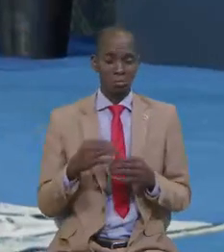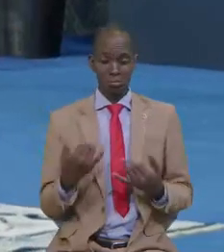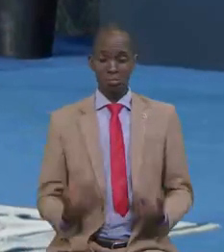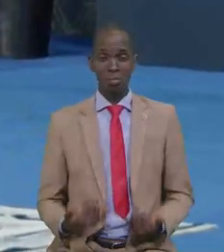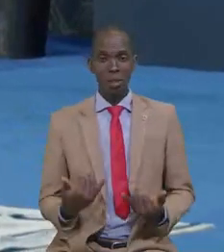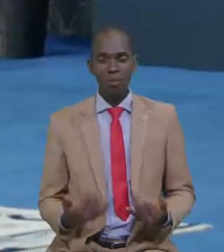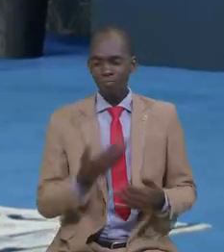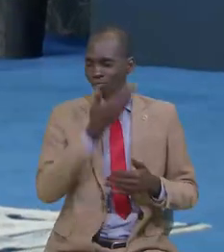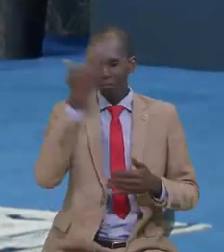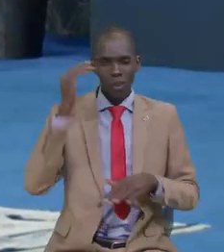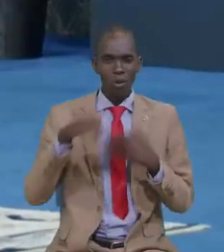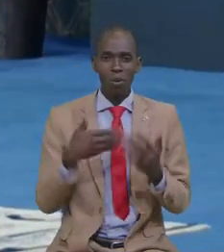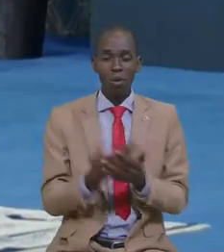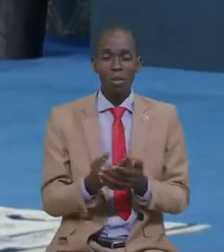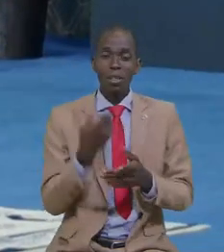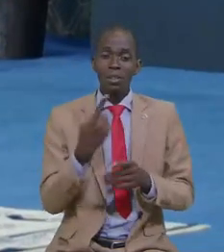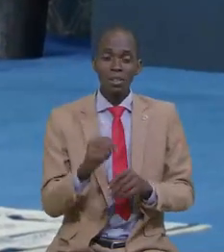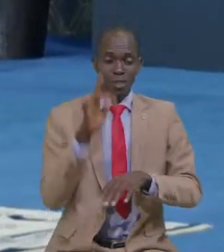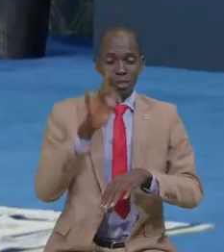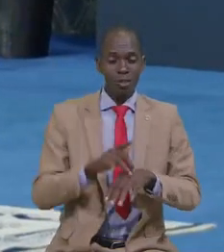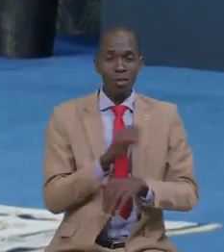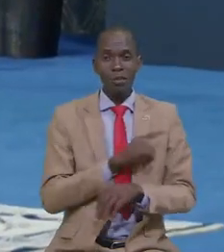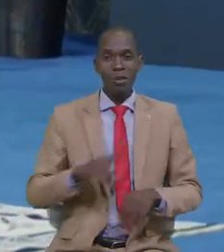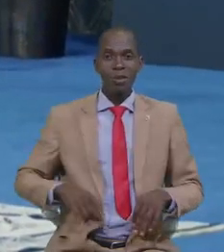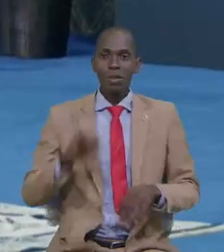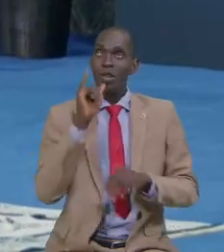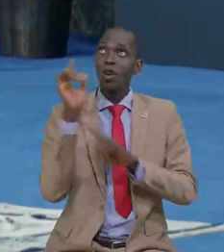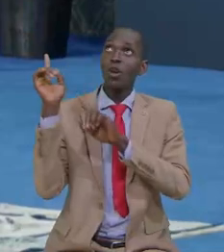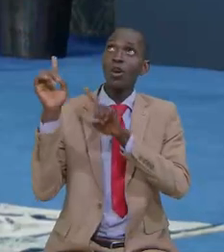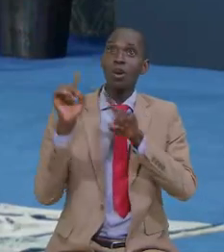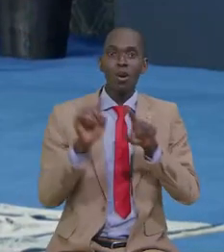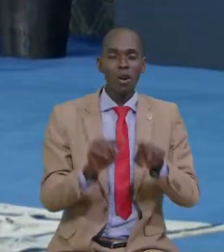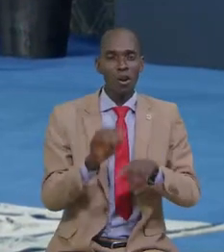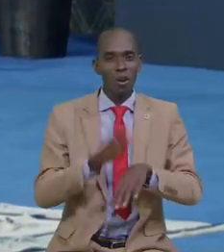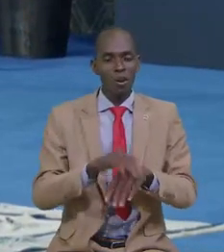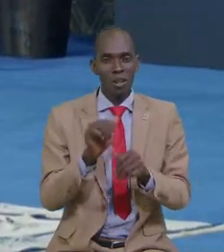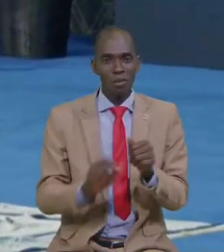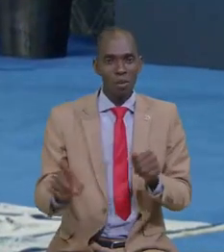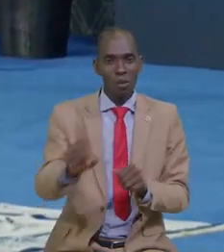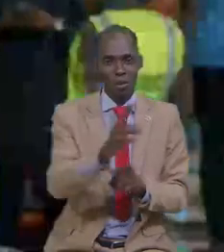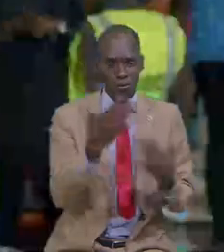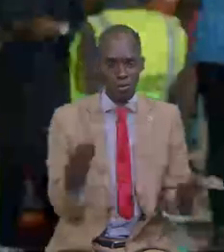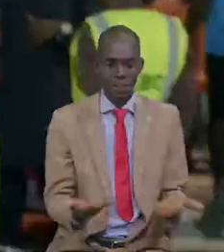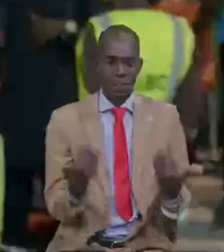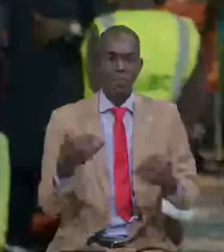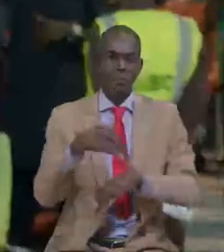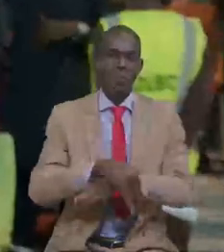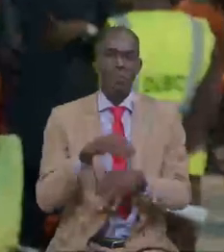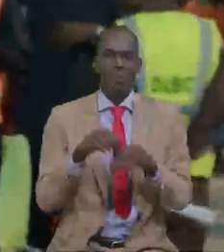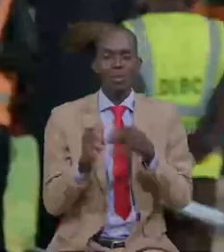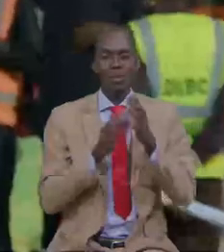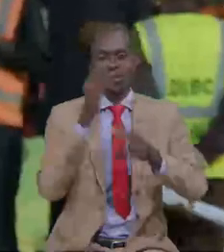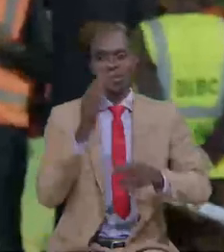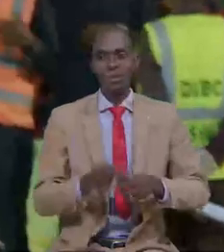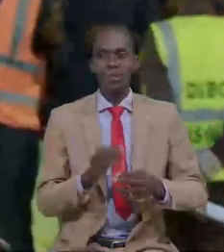dans votre vie. Que ce soit le passé ou le présent, la touche du Seigneur viendra sur tout le monde ce soir